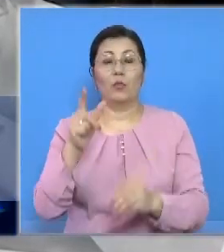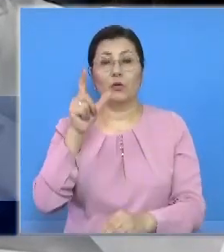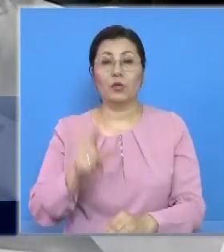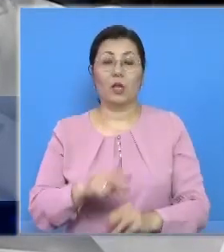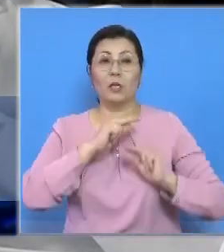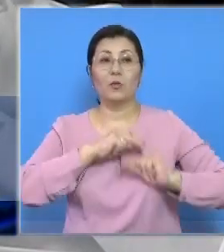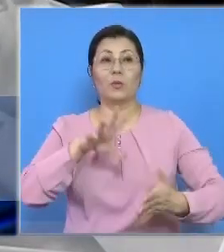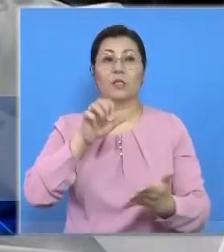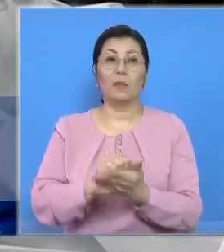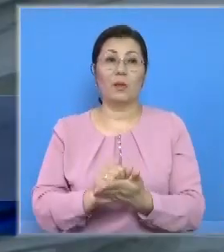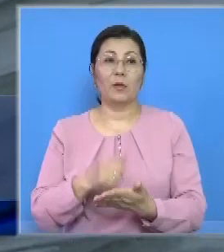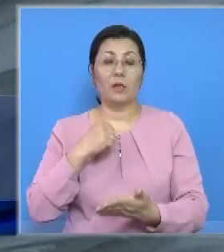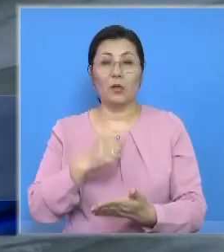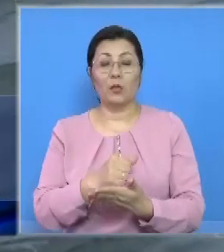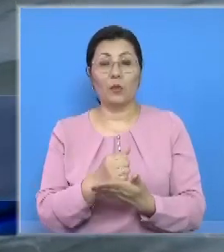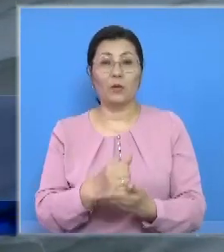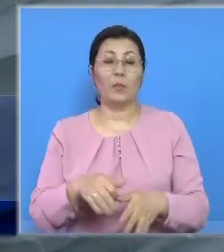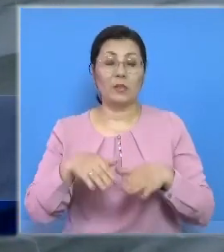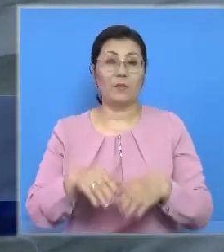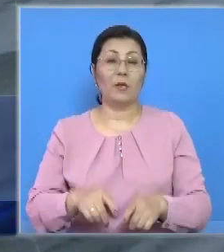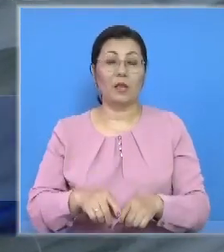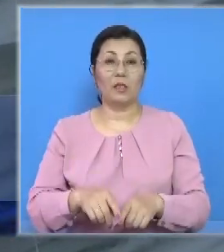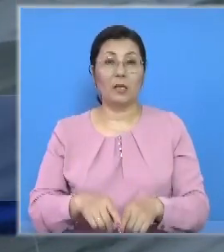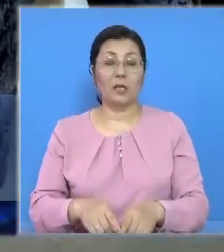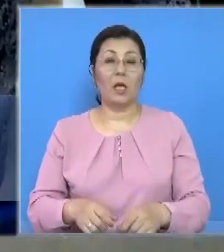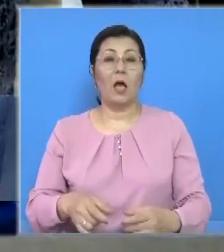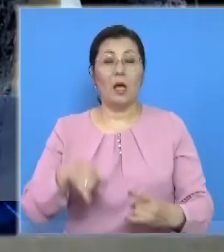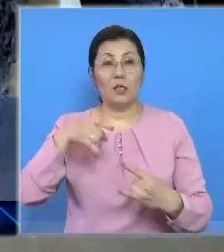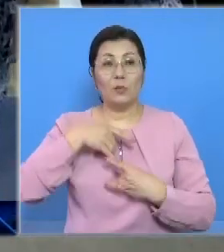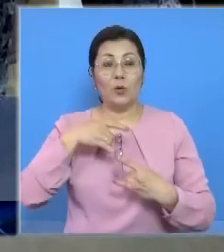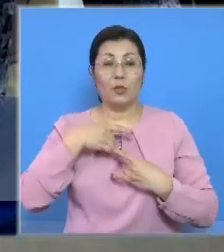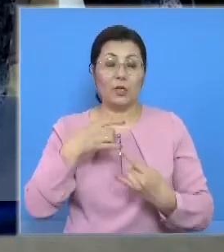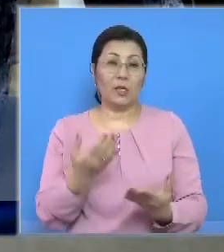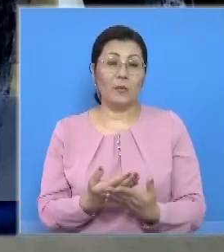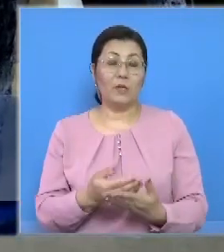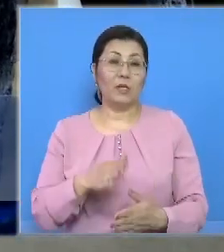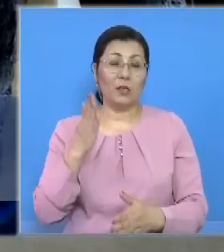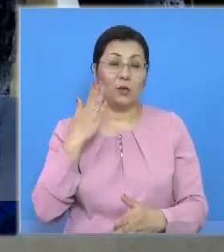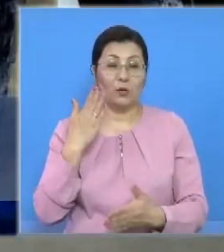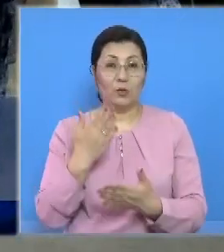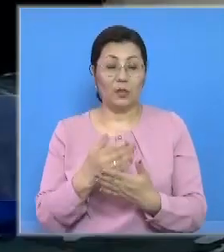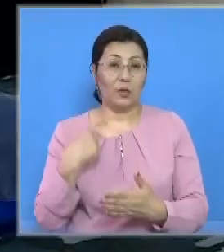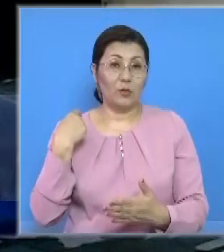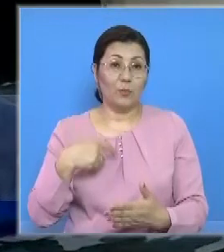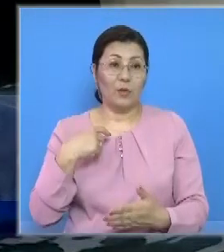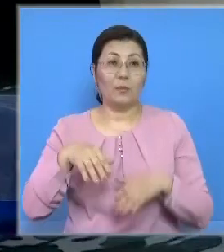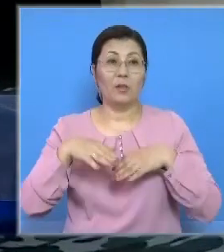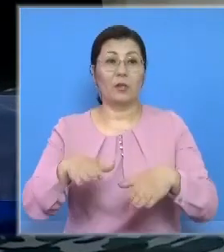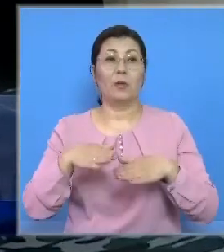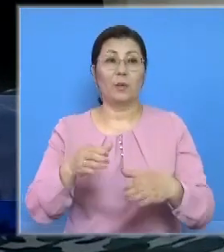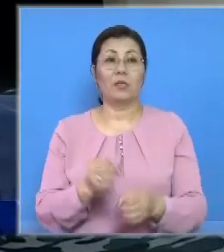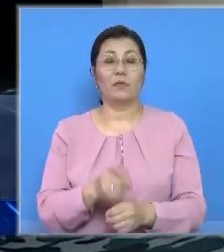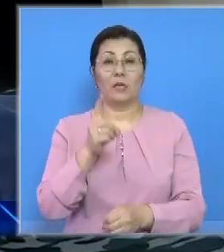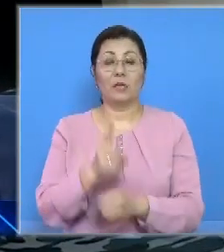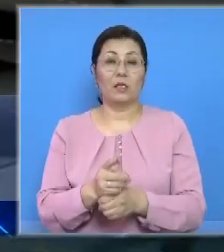жұмыспен қамтылған. Олар төстек жамылғысы, арнайы киімдер, спорттық киім, сөмке сынды дүниелер тігіп шығарады. Тапсырысқа қарай көлемі